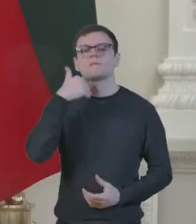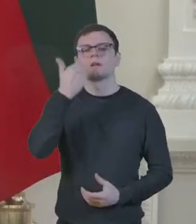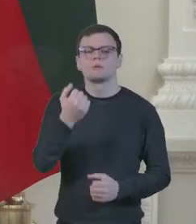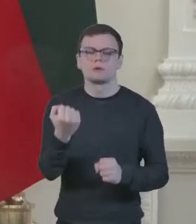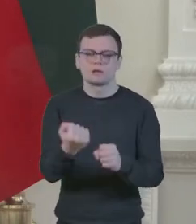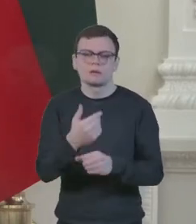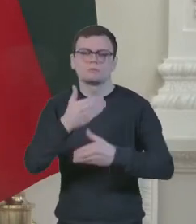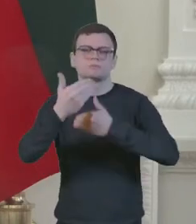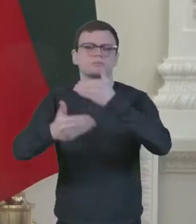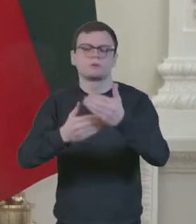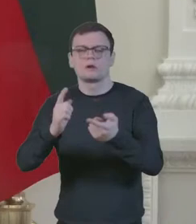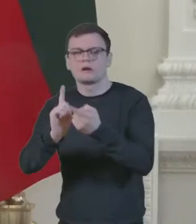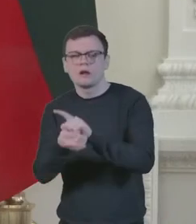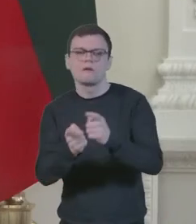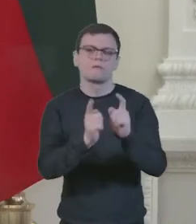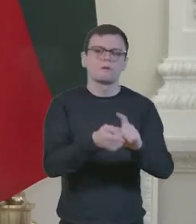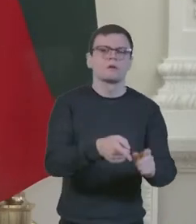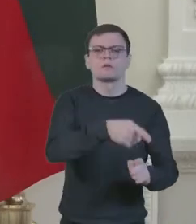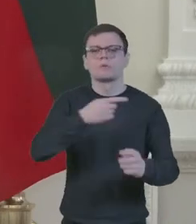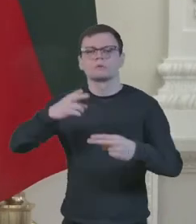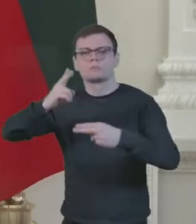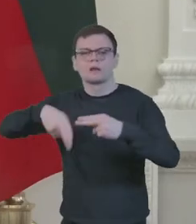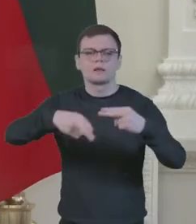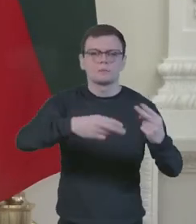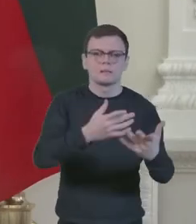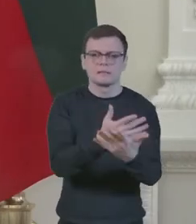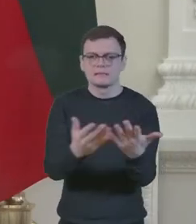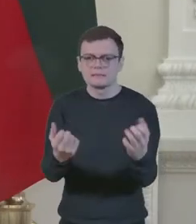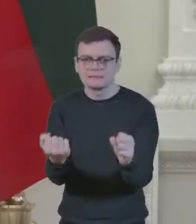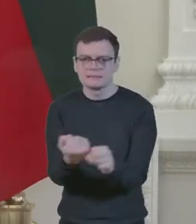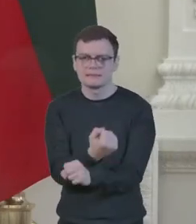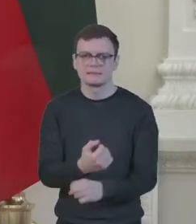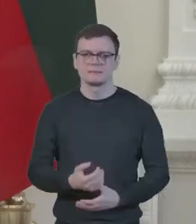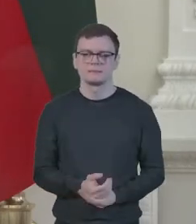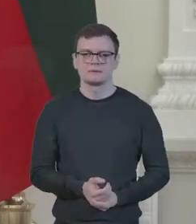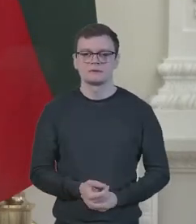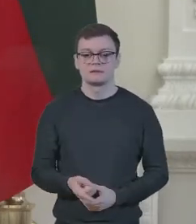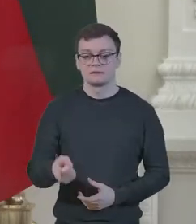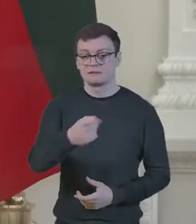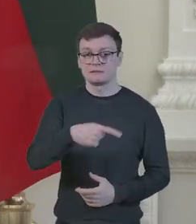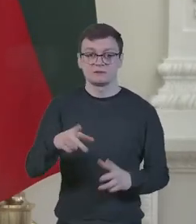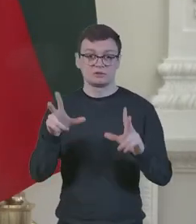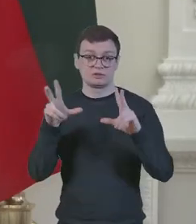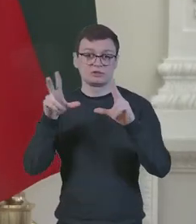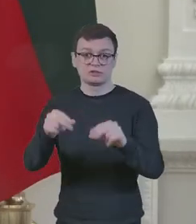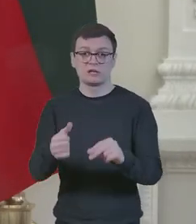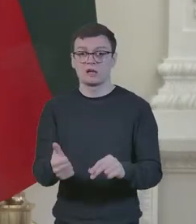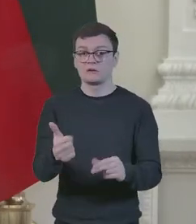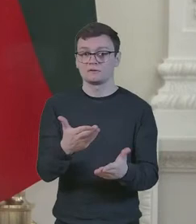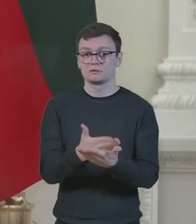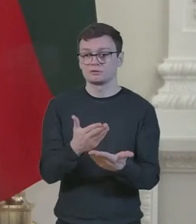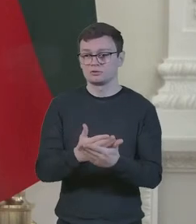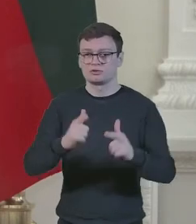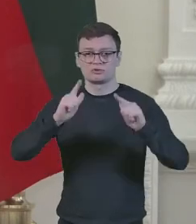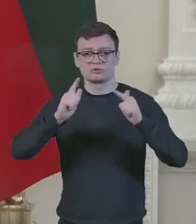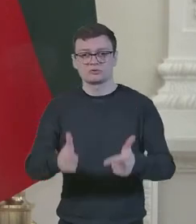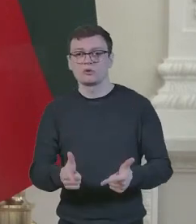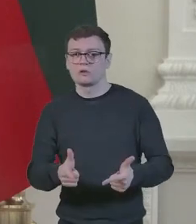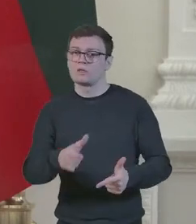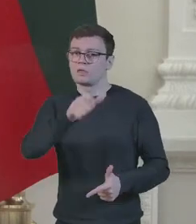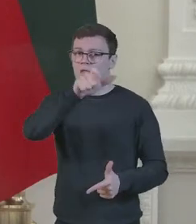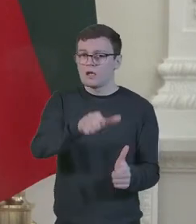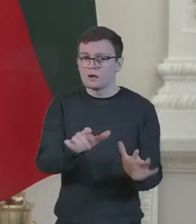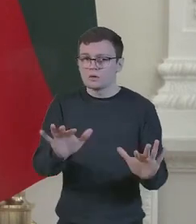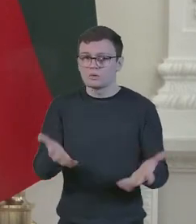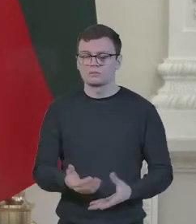kelias reformų, sprendimų, kurie turės užtikrinti realią narystę, bet